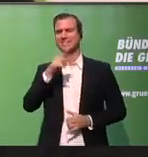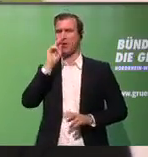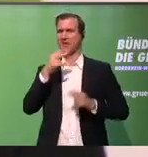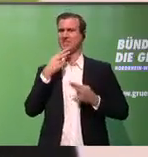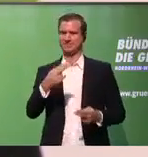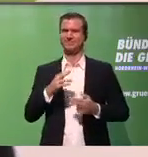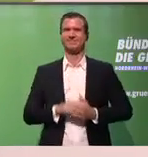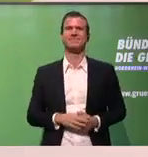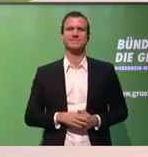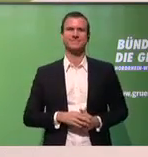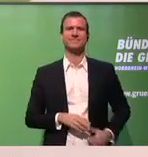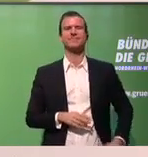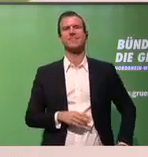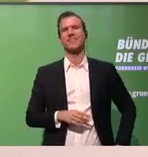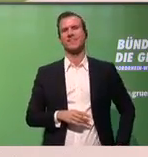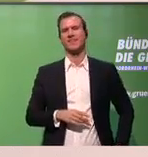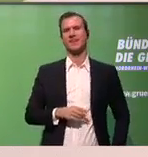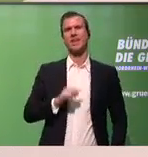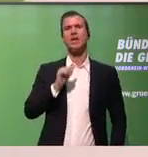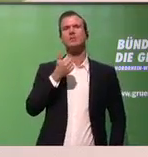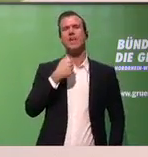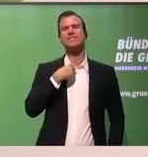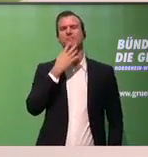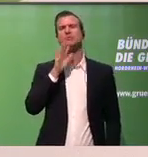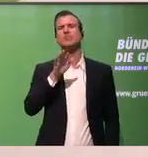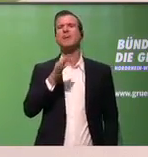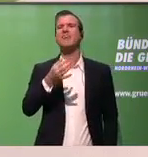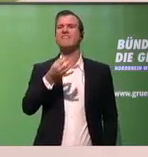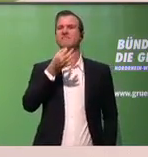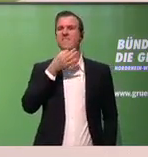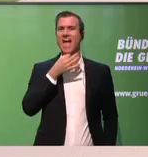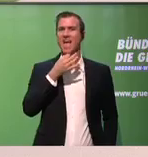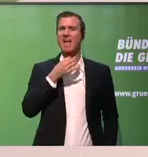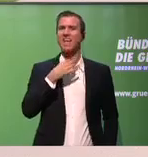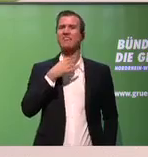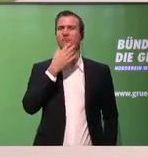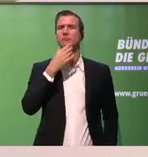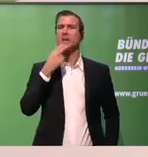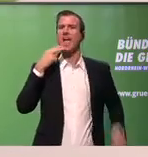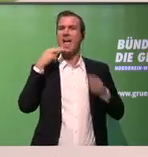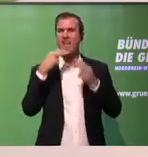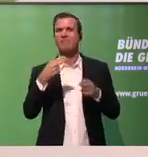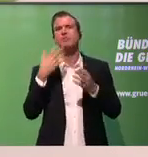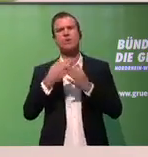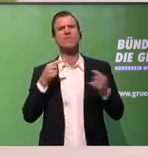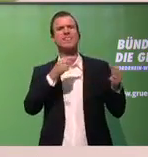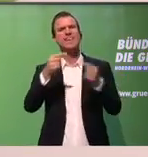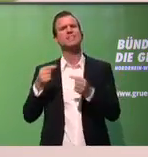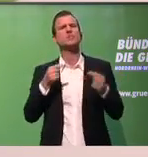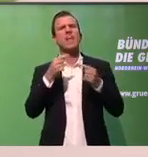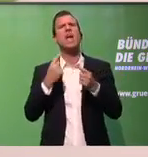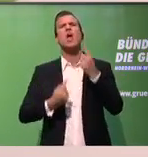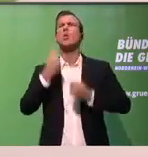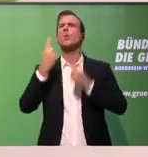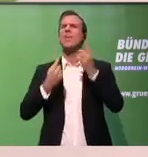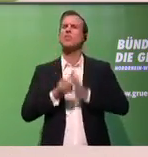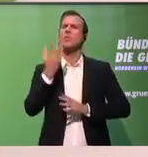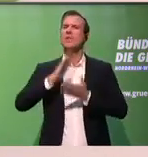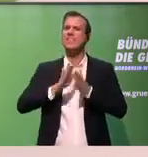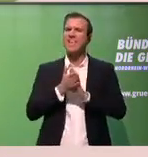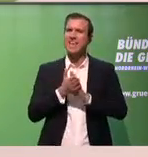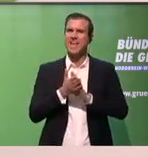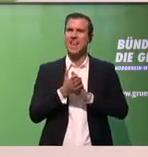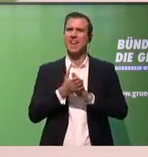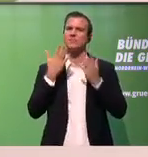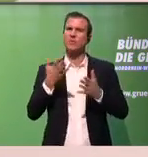Zunächst einmal möchte ich Ihre Frage beantworten, was mir in der Diskussion über den sogenannten Green New Deal und den